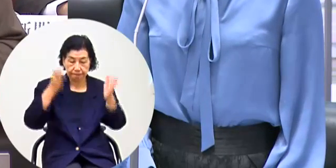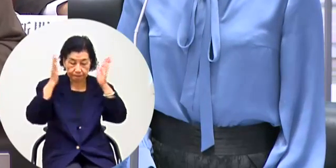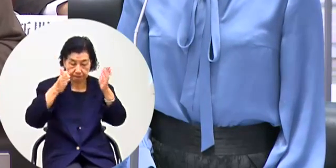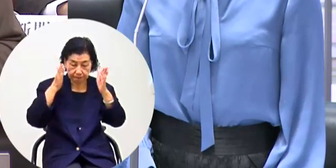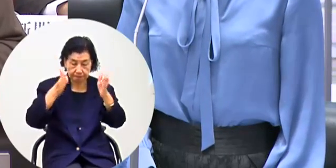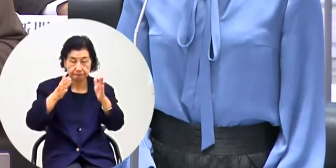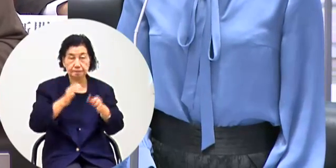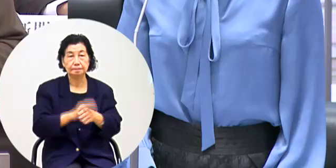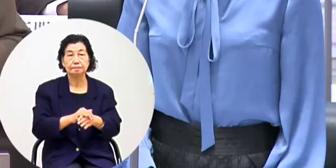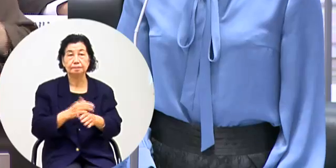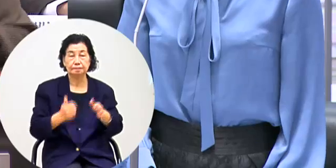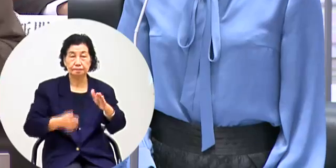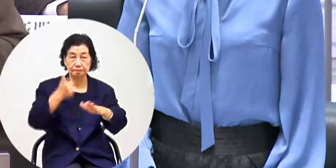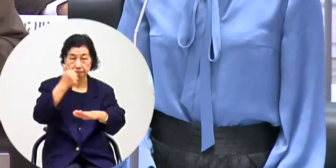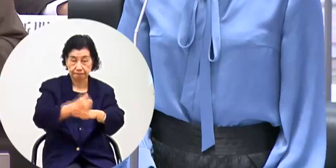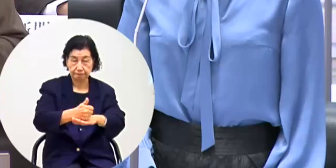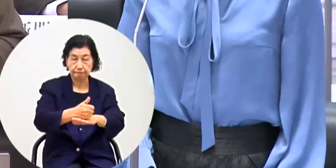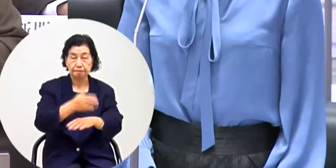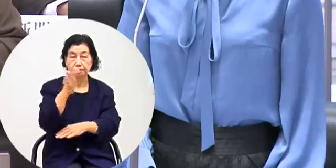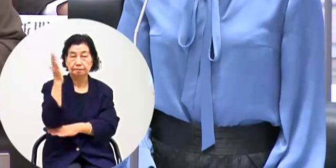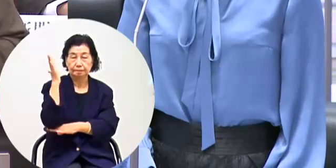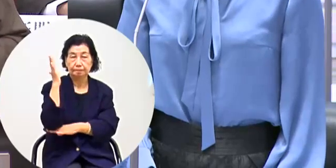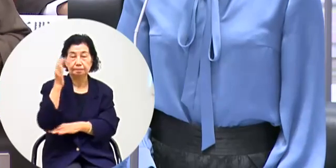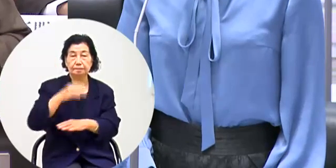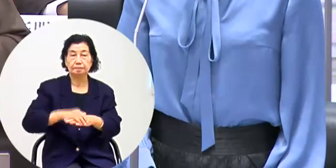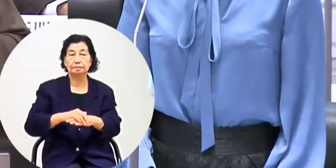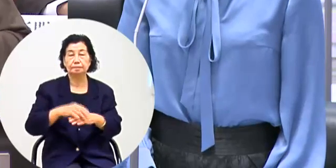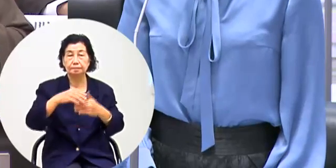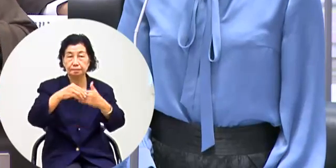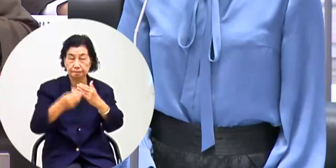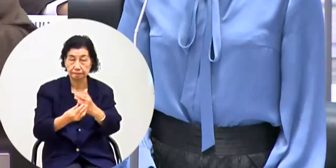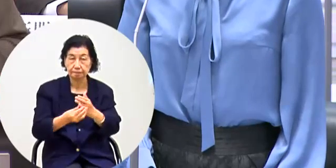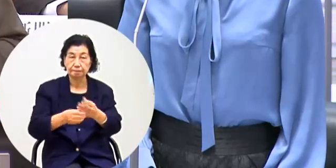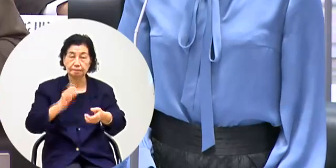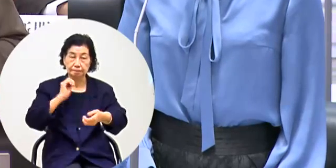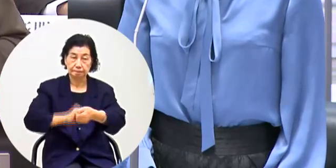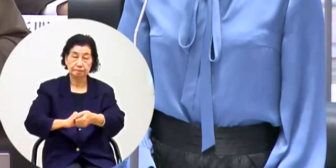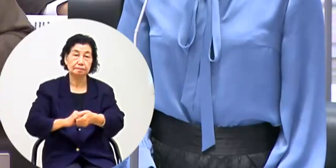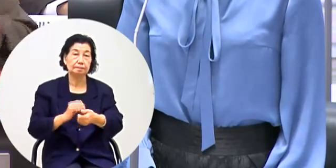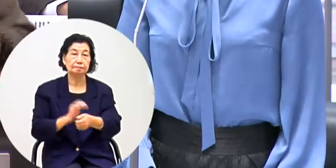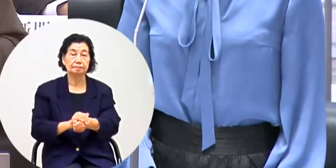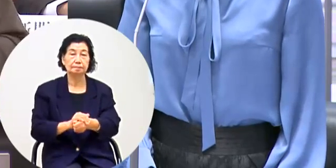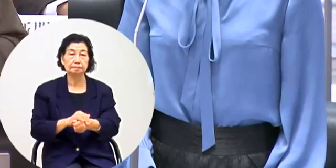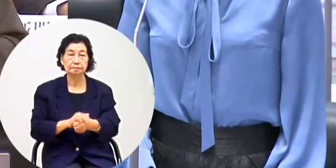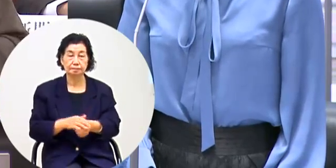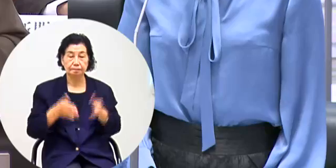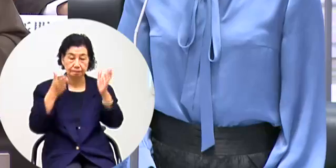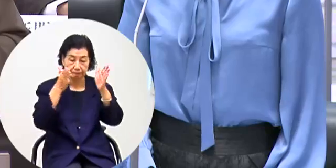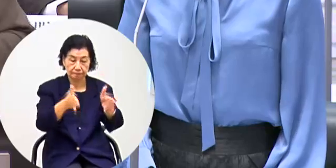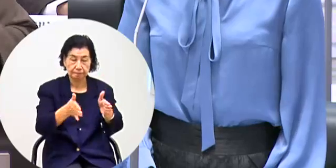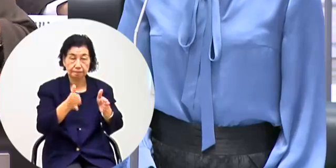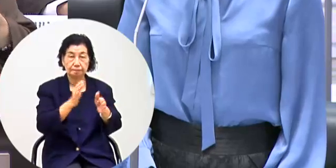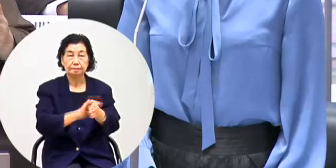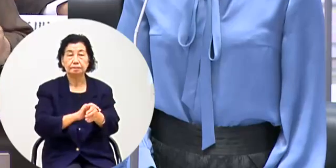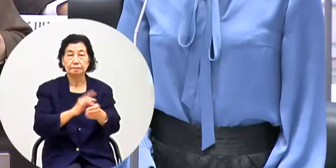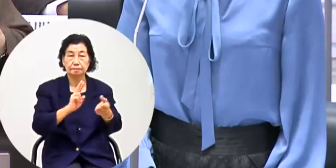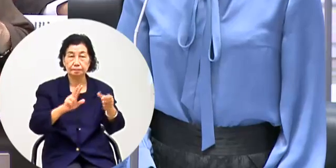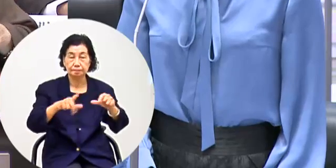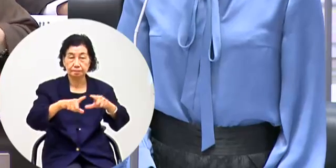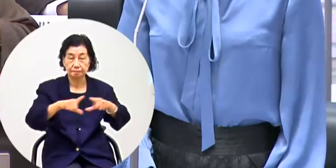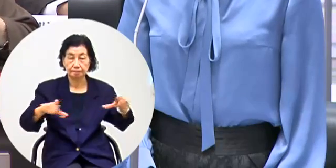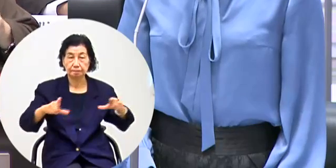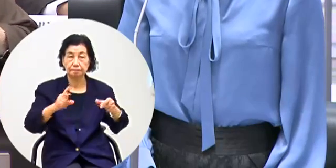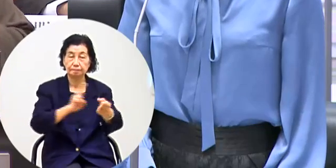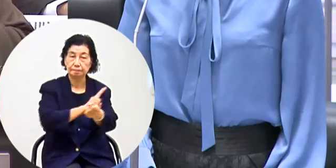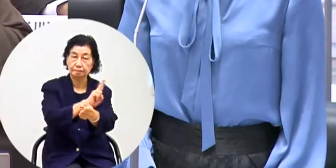会当决定，我感觉对大南埔的乡亲是好的，啊，阮尽量做。啊，当然，如果说今